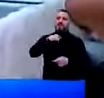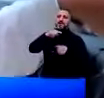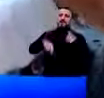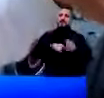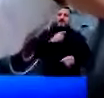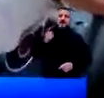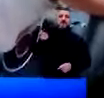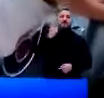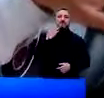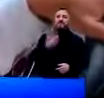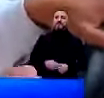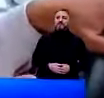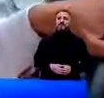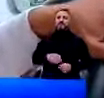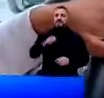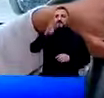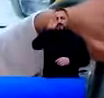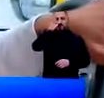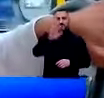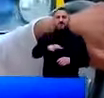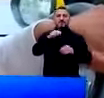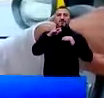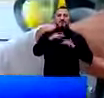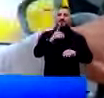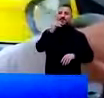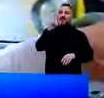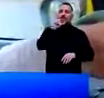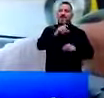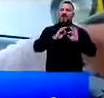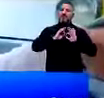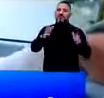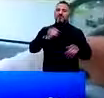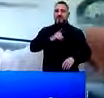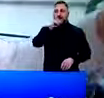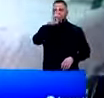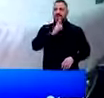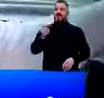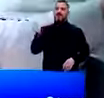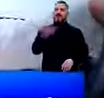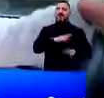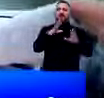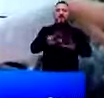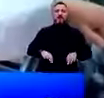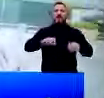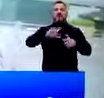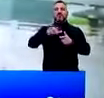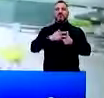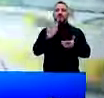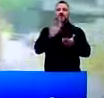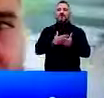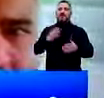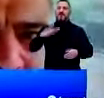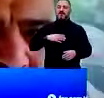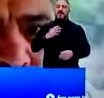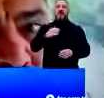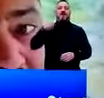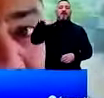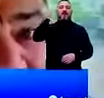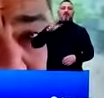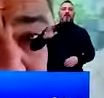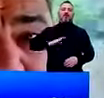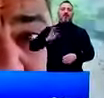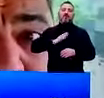İsmail Bey, İstanbul trafiğini bir ayda çözelim. 100 tane hazırlanmış proje var. Ekrem Bey'e ulaşmaya